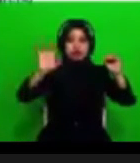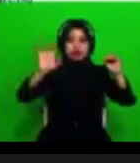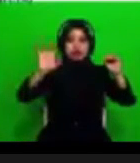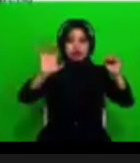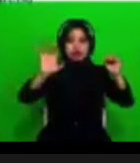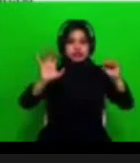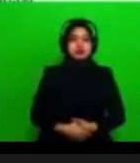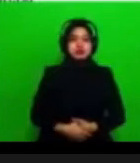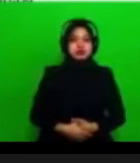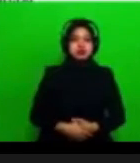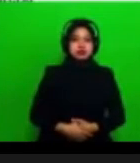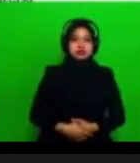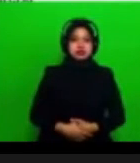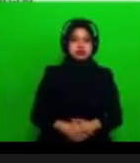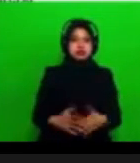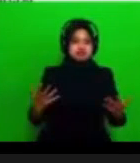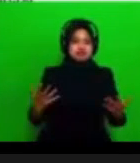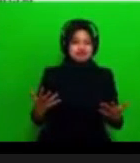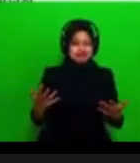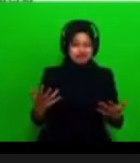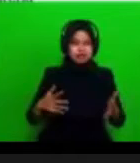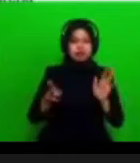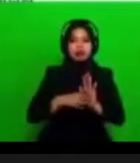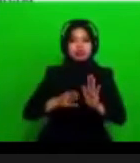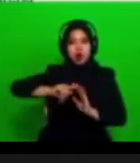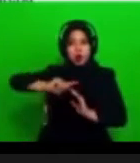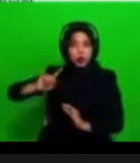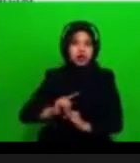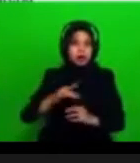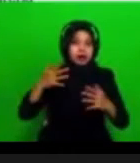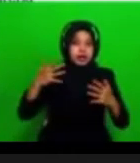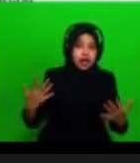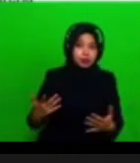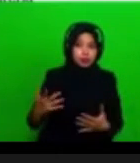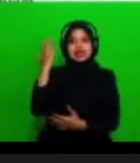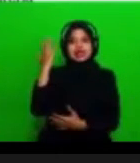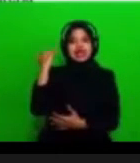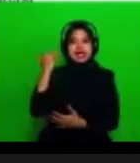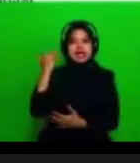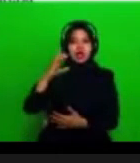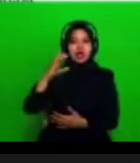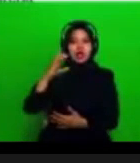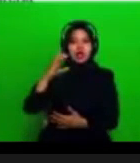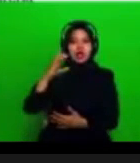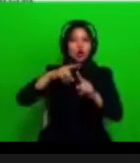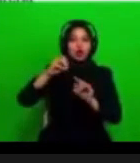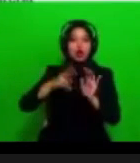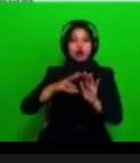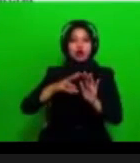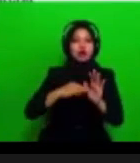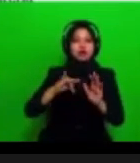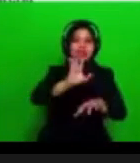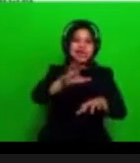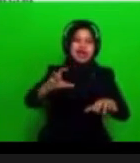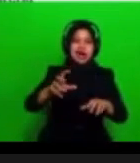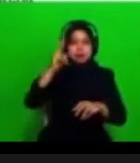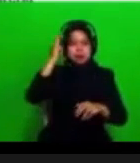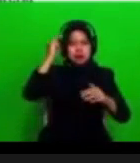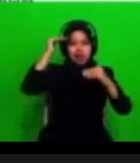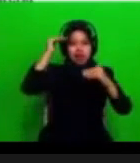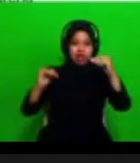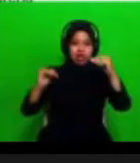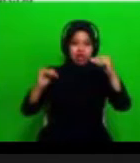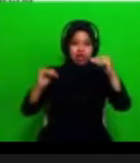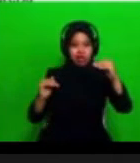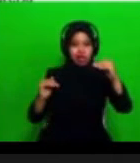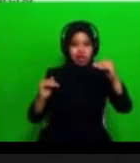berikutnya, kalau kita pertajam masalah utamanya, ya tadi, otonomi daerah, itu tentang kesenjangan pemerintahan, tentang